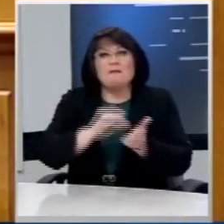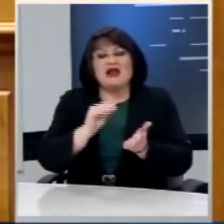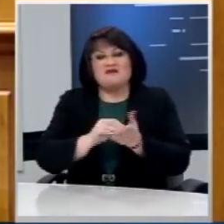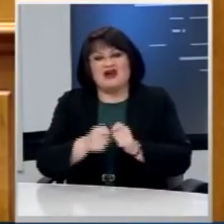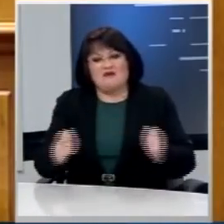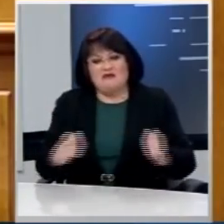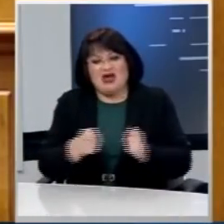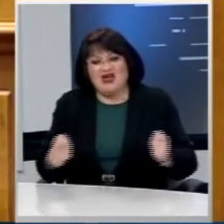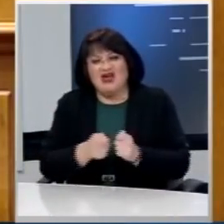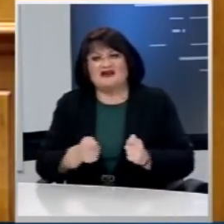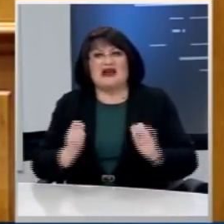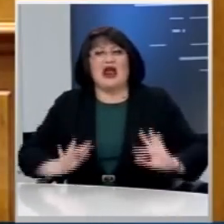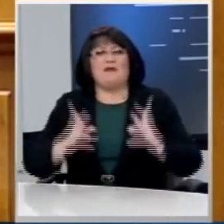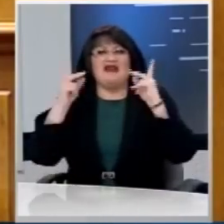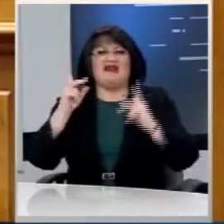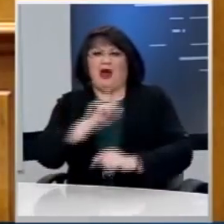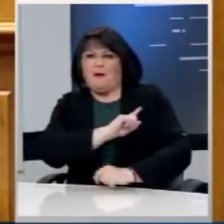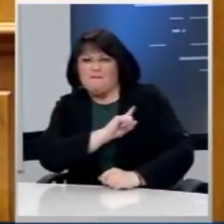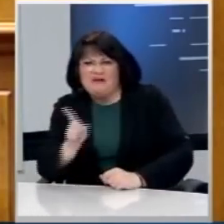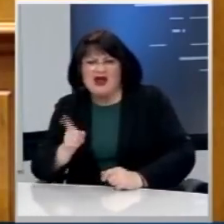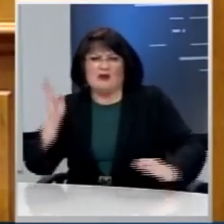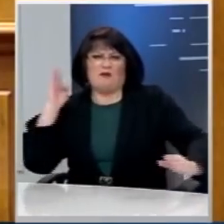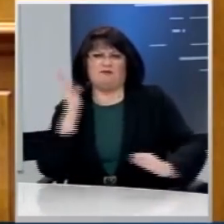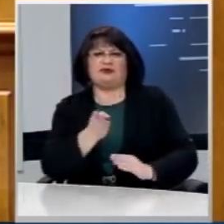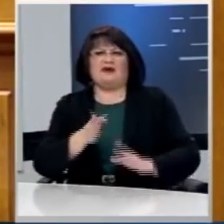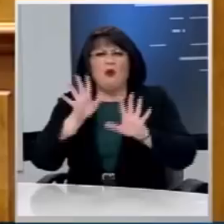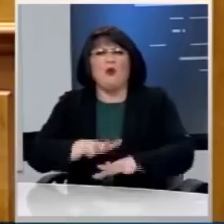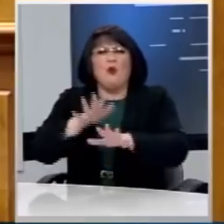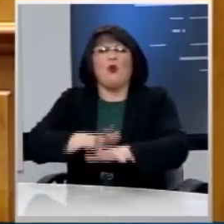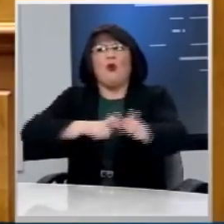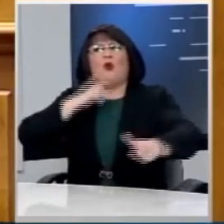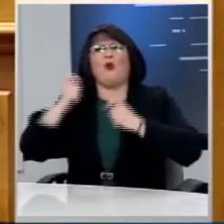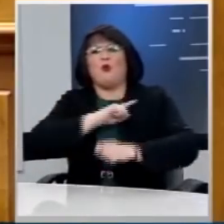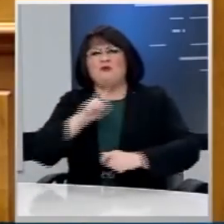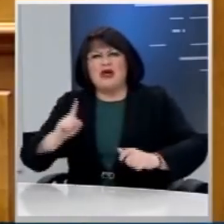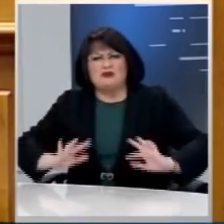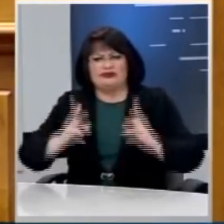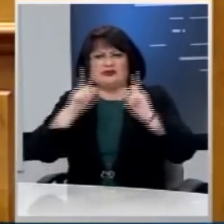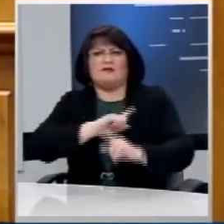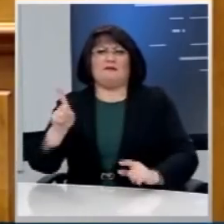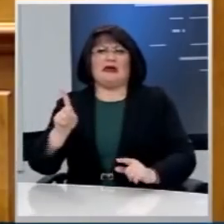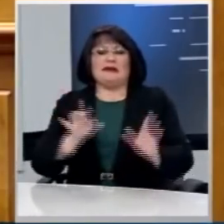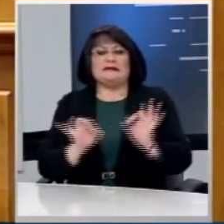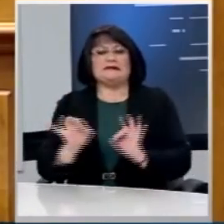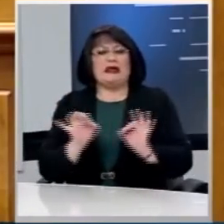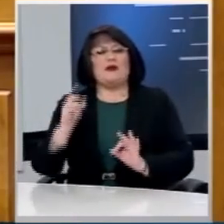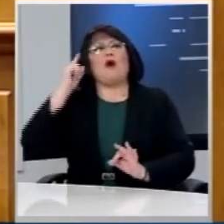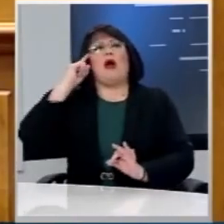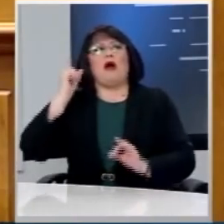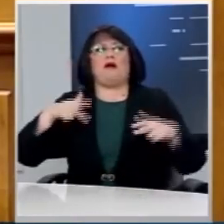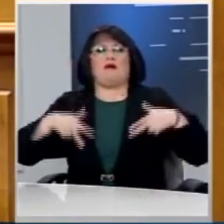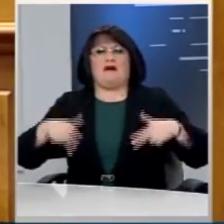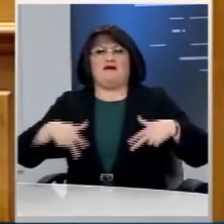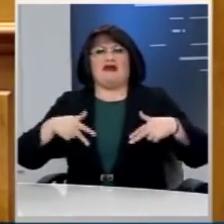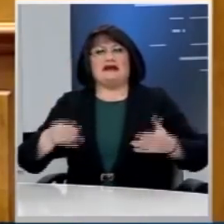μέτρα ενάντια στην απεργία, για την περιστολή των διαδηλώσεων, των κινητοποιήσεων, όπως σχεδιάζει η κυβέρνηση